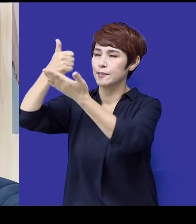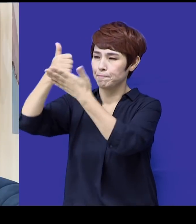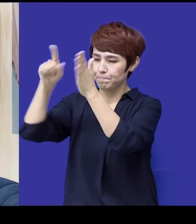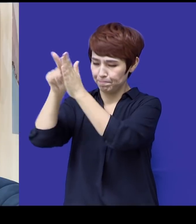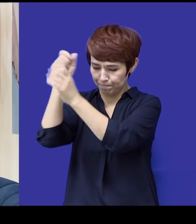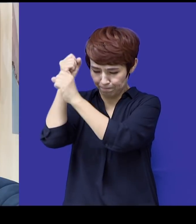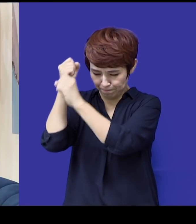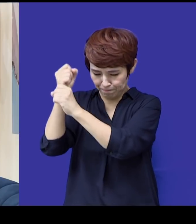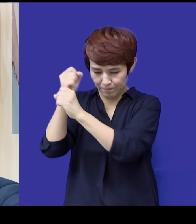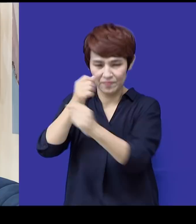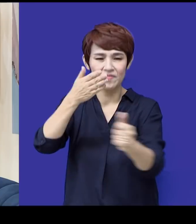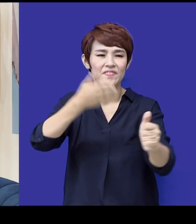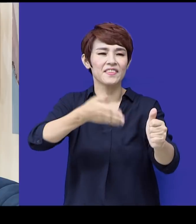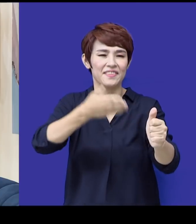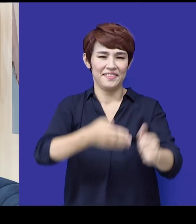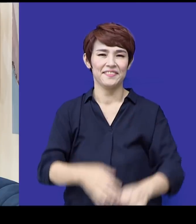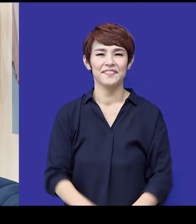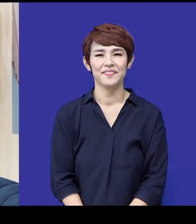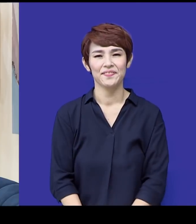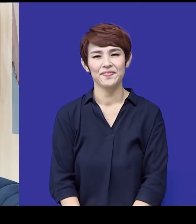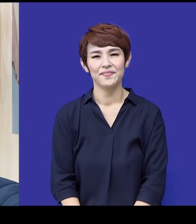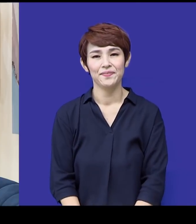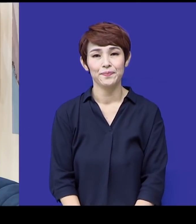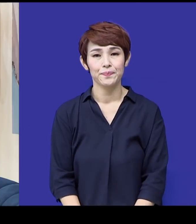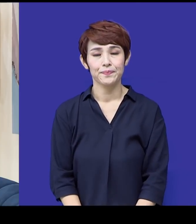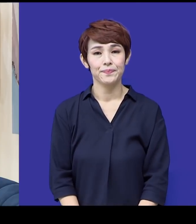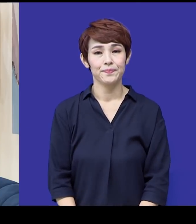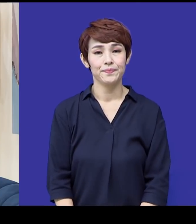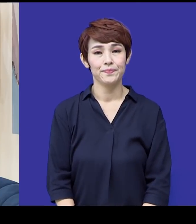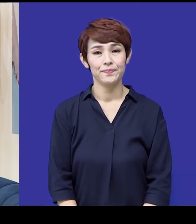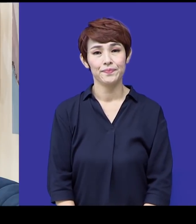의지하고 믿으라. 그랬죠. 예.